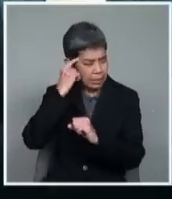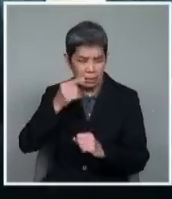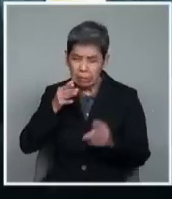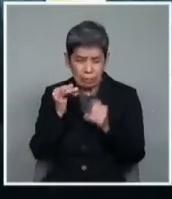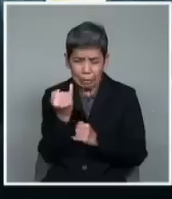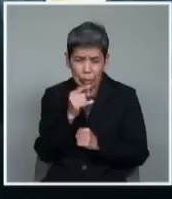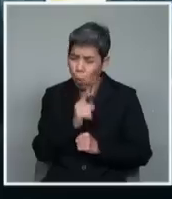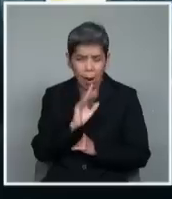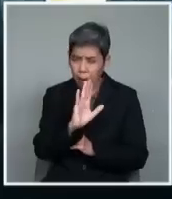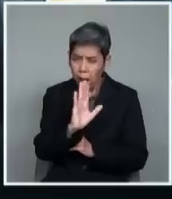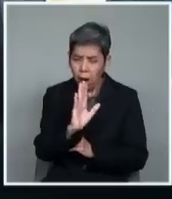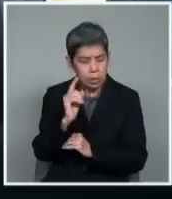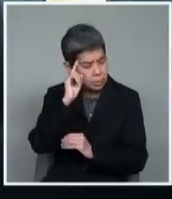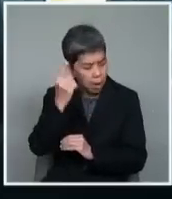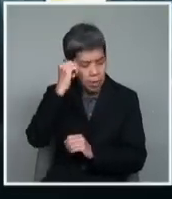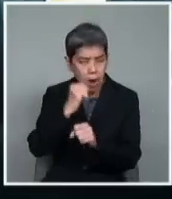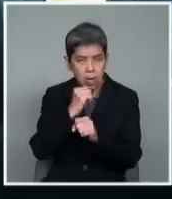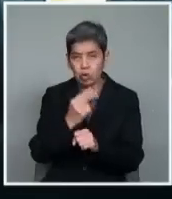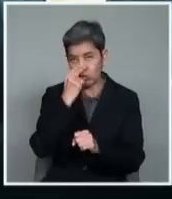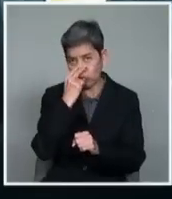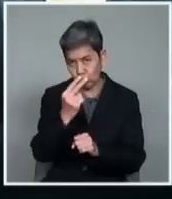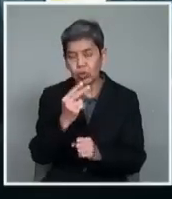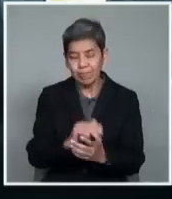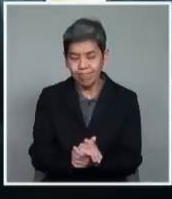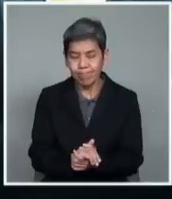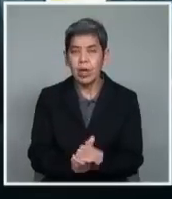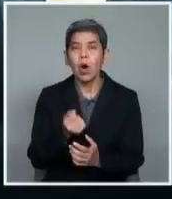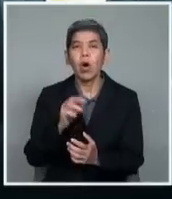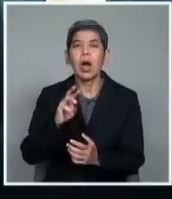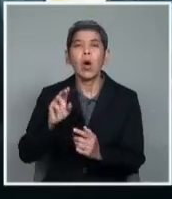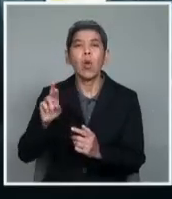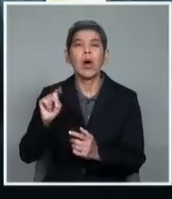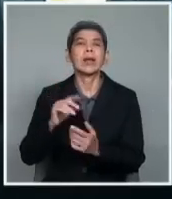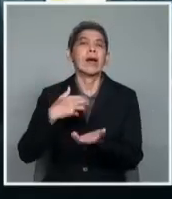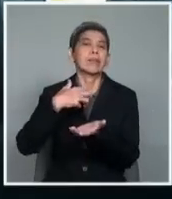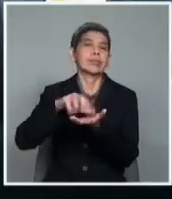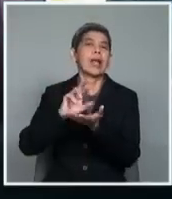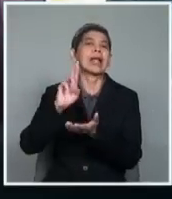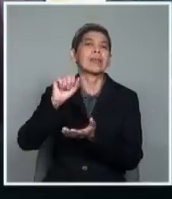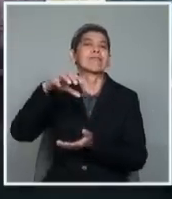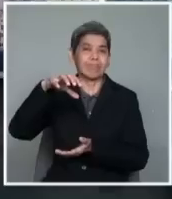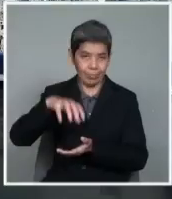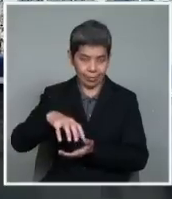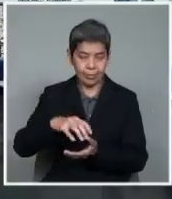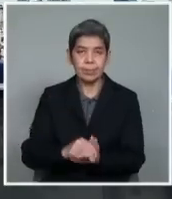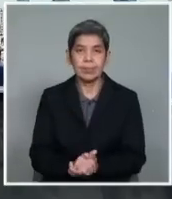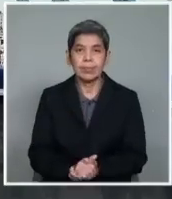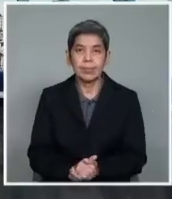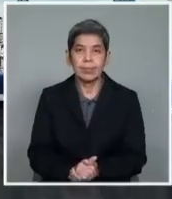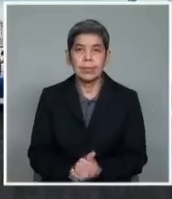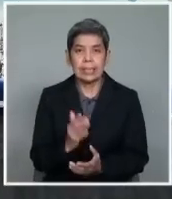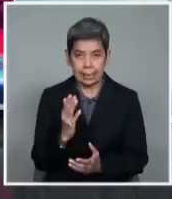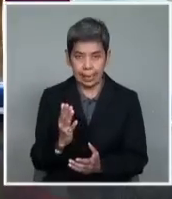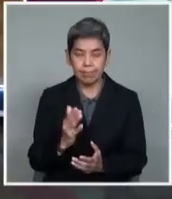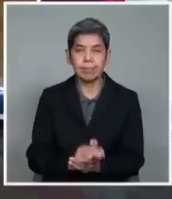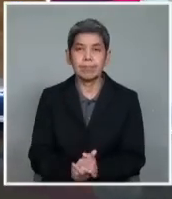านการณ์ที่มันเกิดขึ้นณปัจจุบันนี้ติดตามรายงานสดได้เลยนะครับกับคุณอรวรรณพยัคฆ์ชาติรายงานสดเข้ามาจากอาคารรัฐสภาครับเชิญเลย